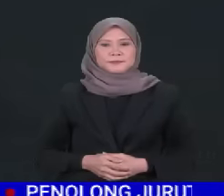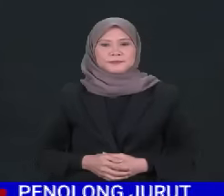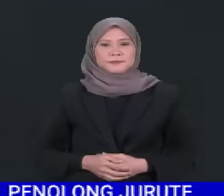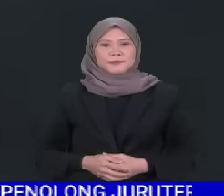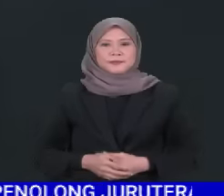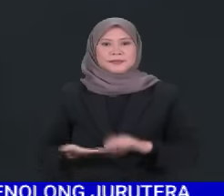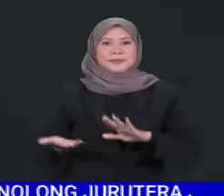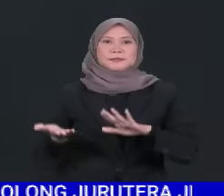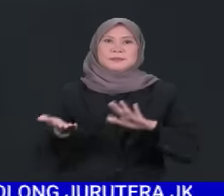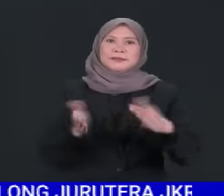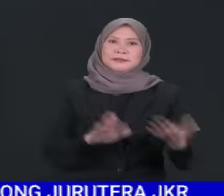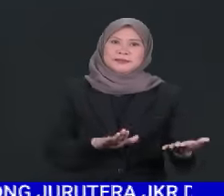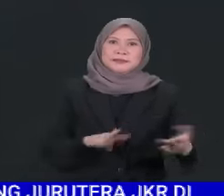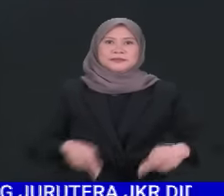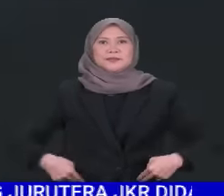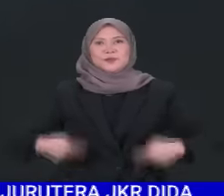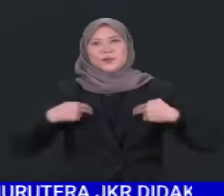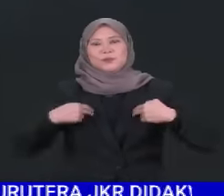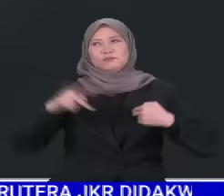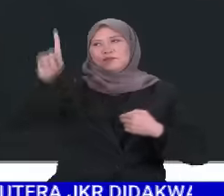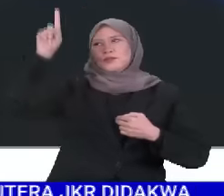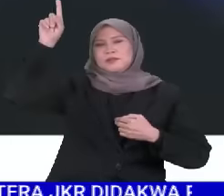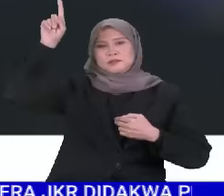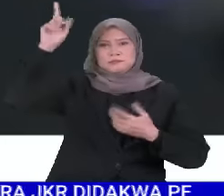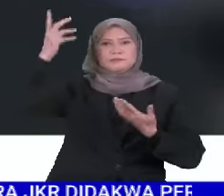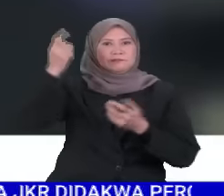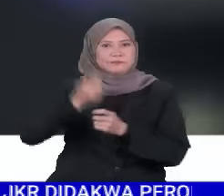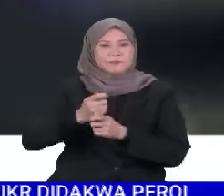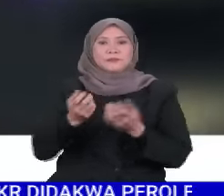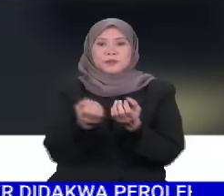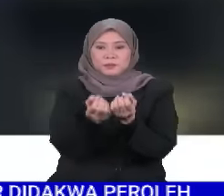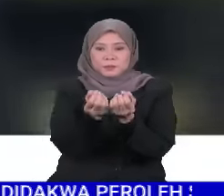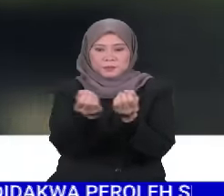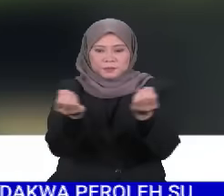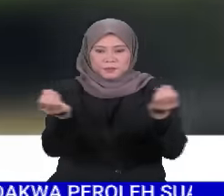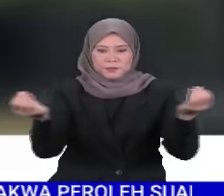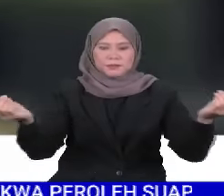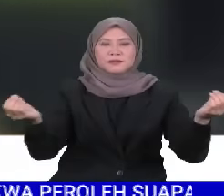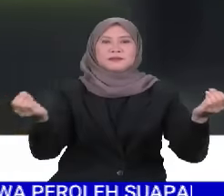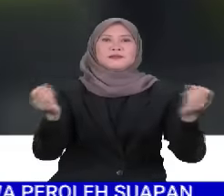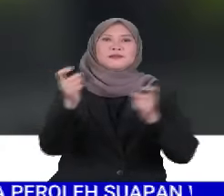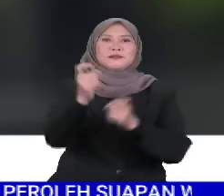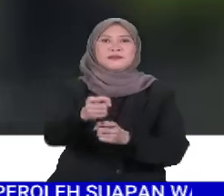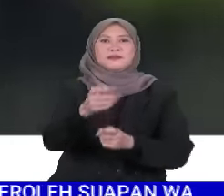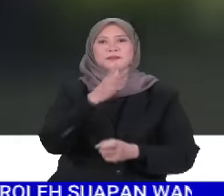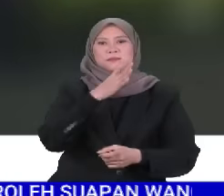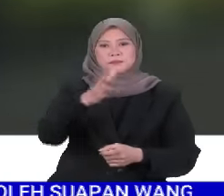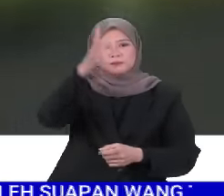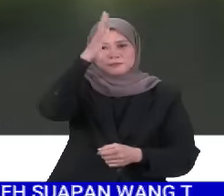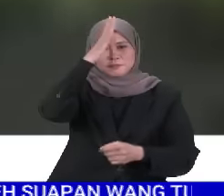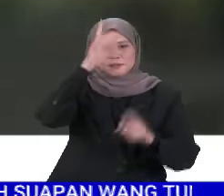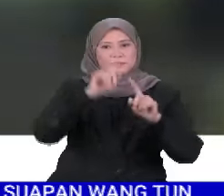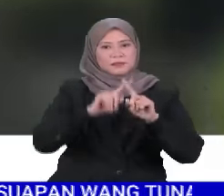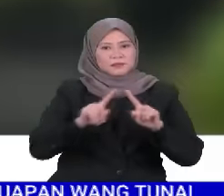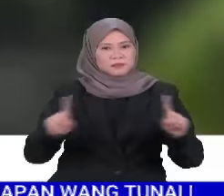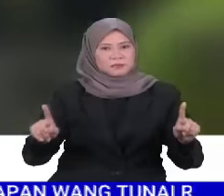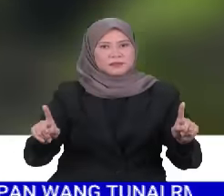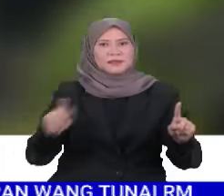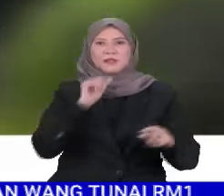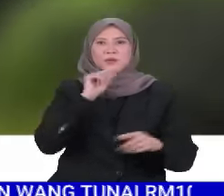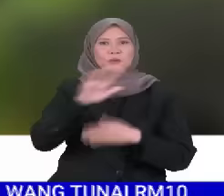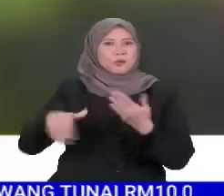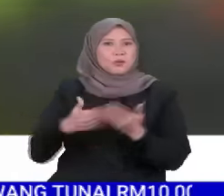ajal mau di tangan Tuhan melihat ada ombakkan segulung ijazah adalah satu hadiah buat ibu bapak namun begitu Bukan